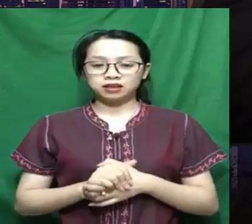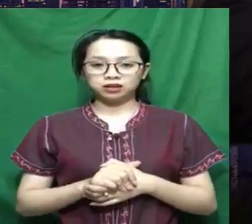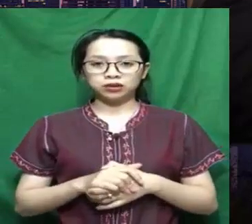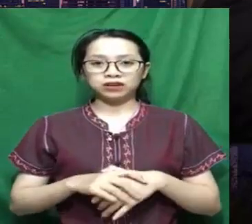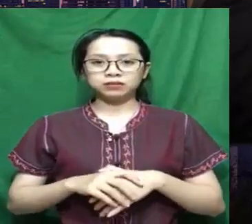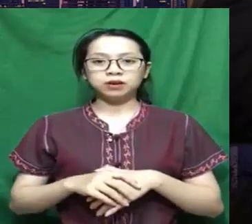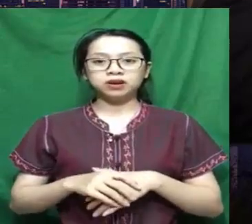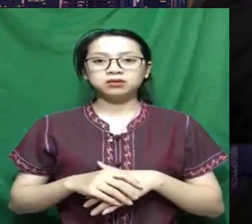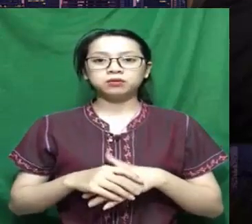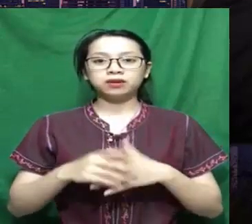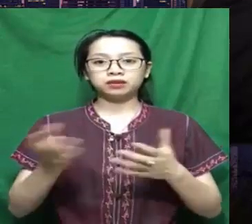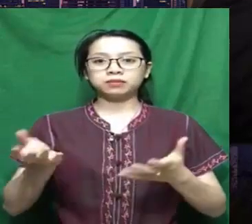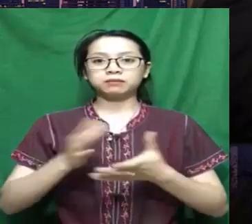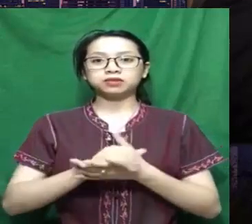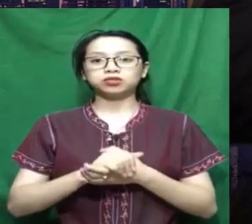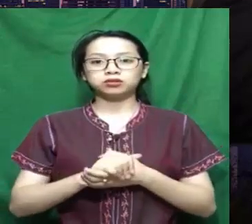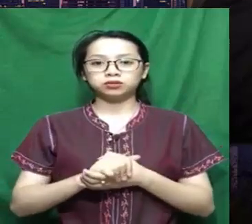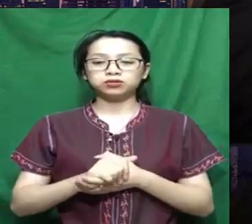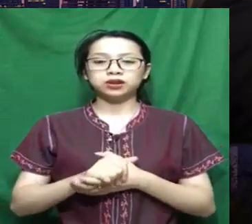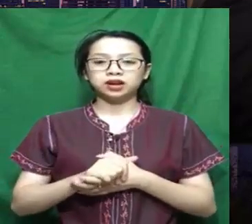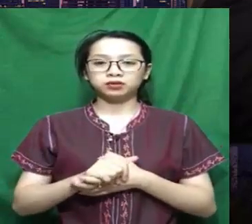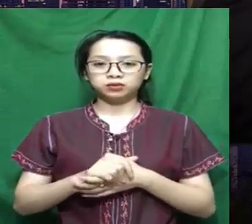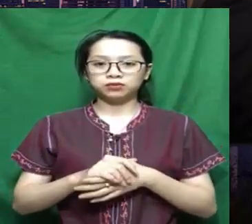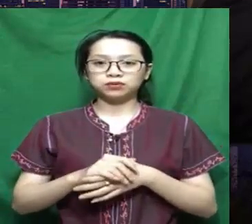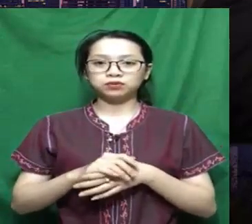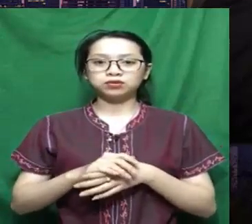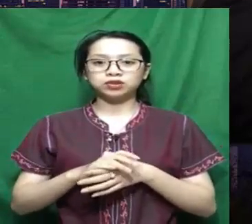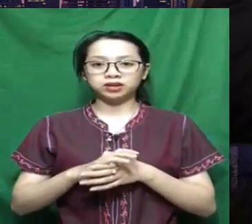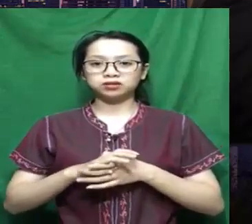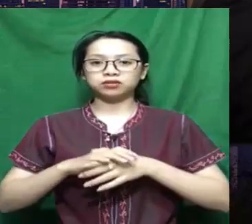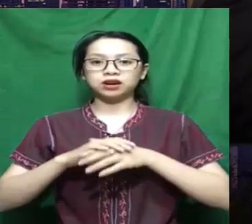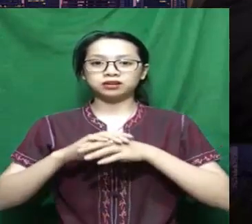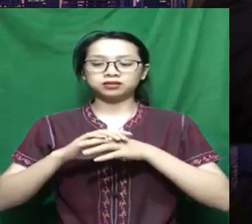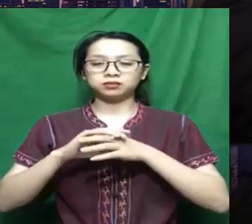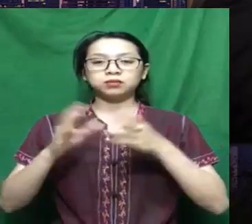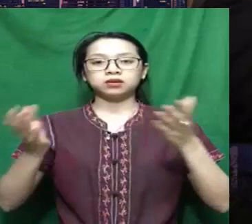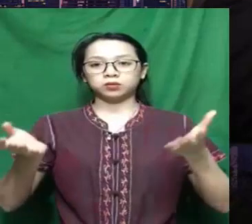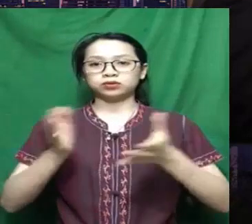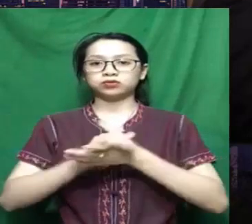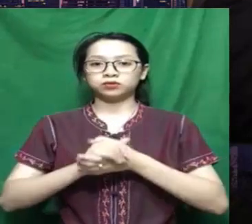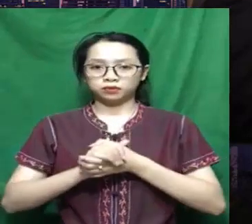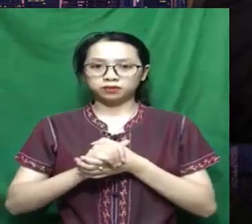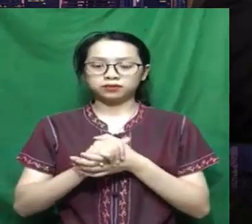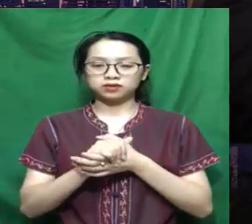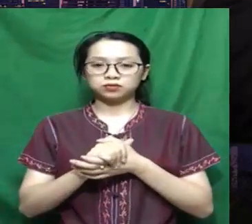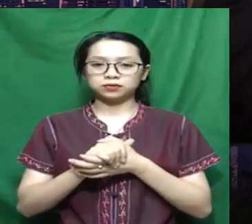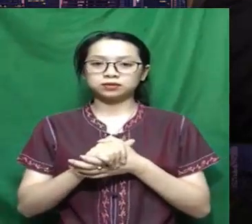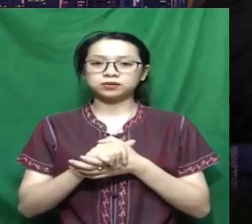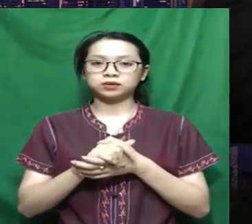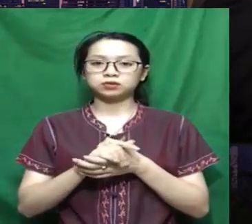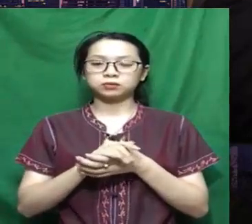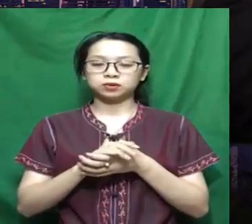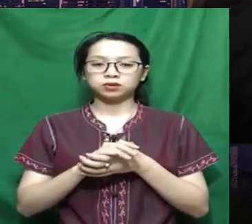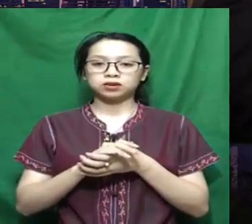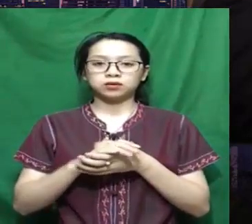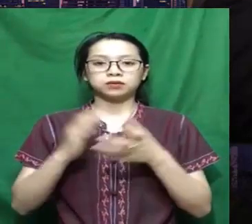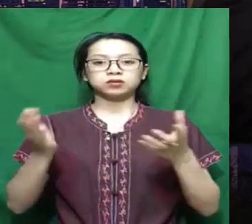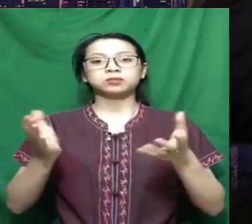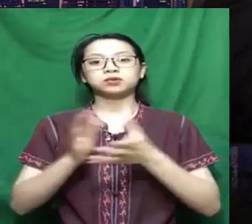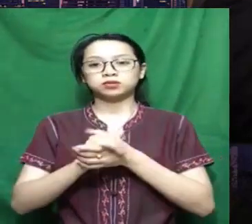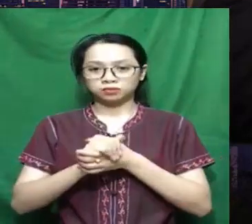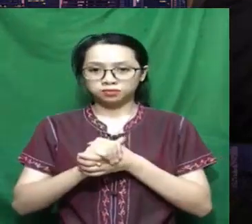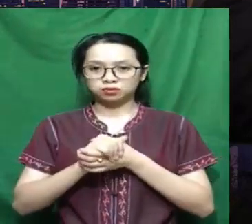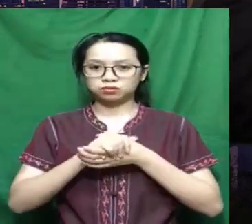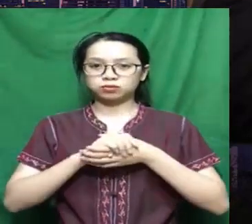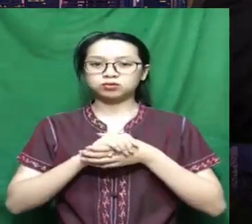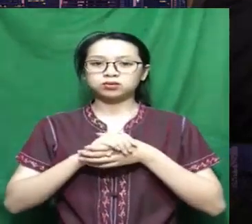Les feux de l'amour en avance de juin 2020 disent que Hillary, Michael Morgan, se trouvera au bon endroit au bon moment.